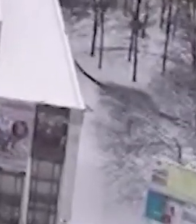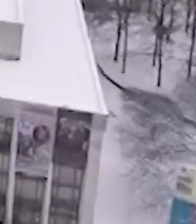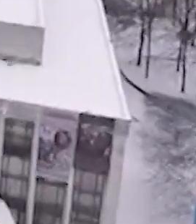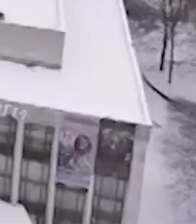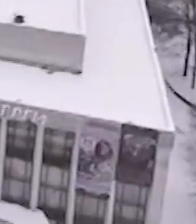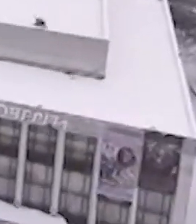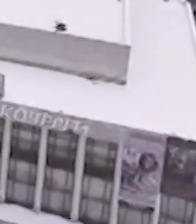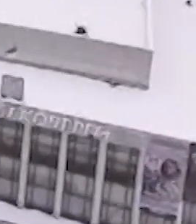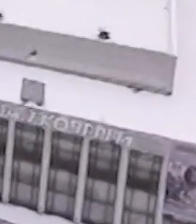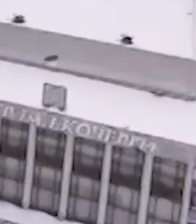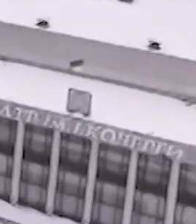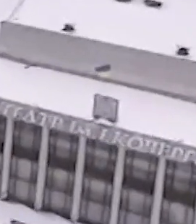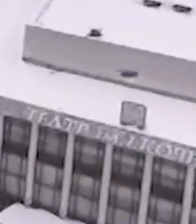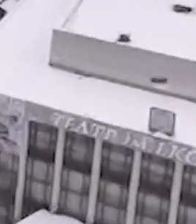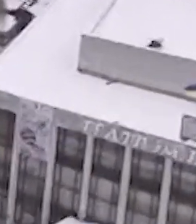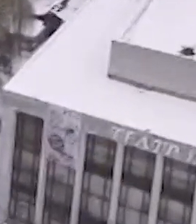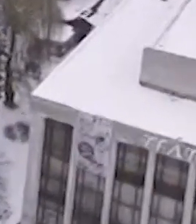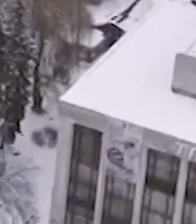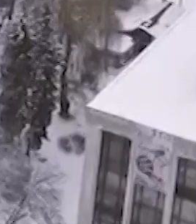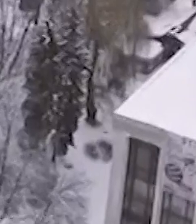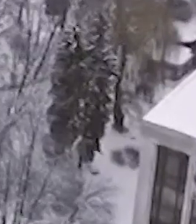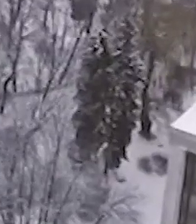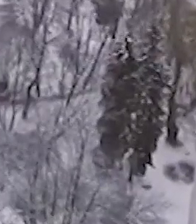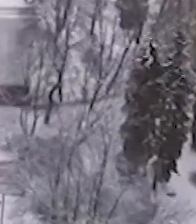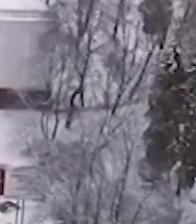градусів нижче нуля. У Житомирі вночі очікується від